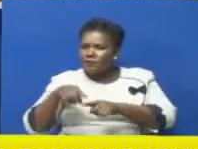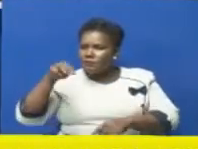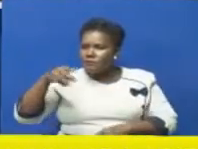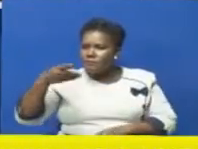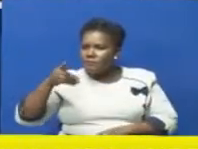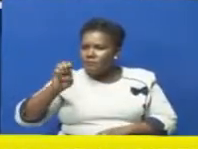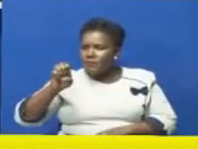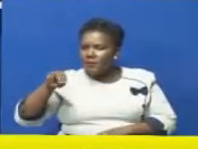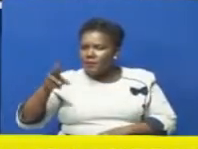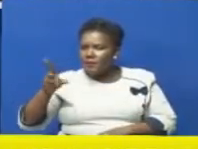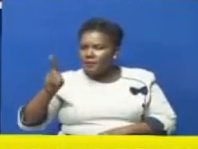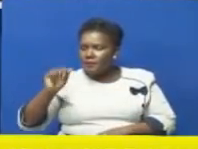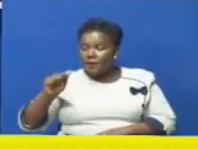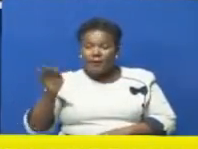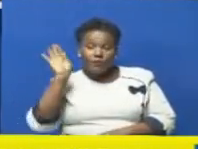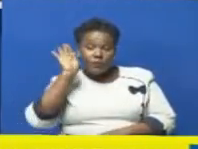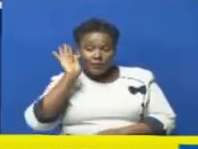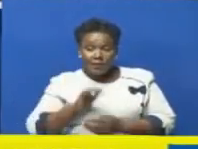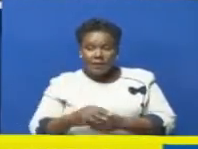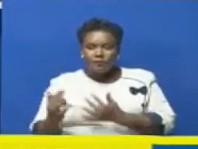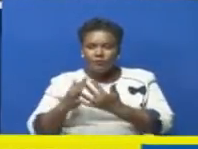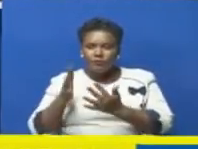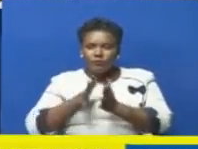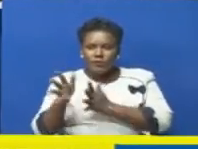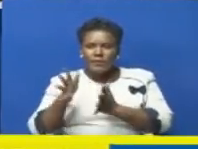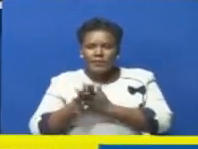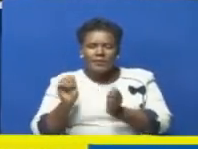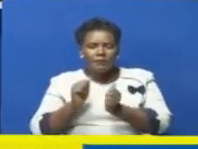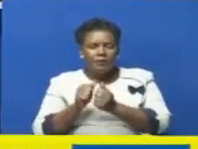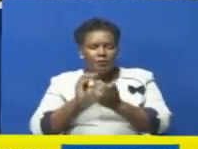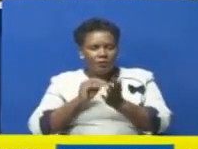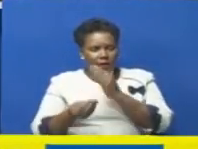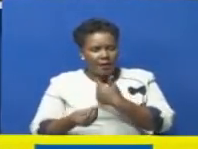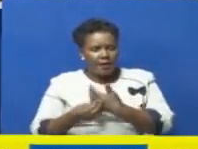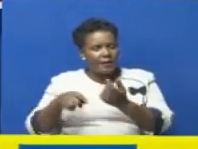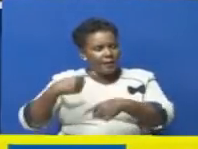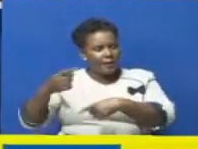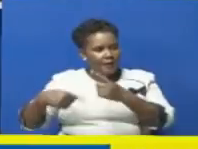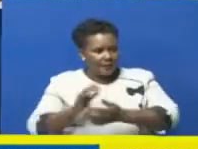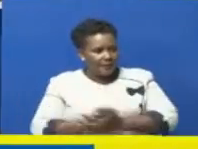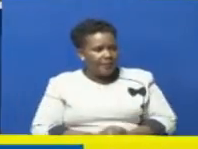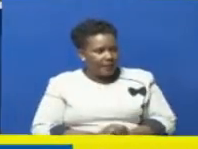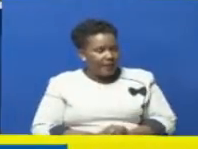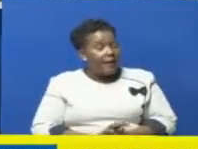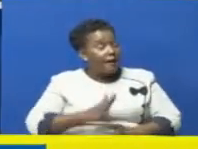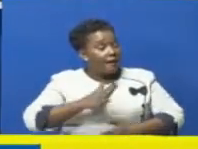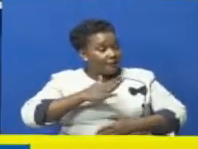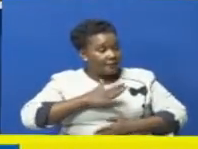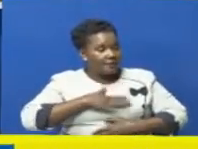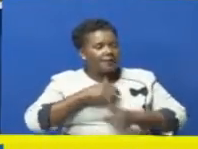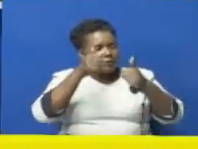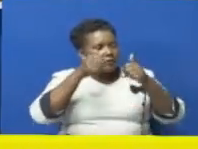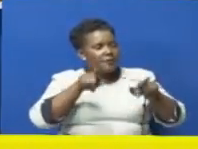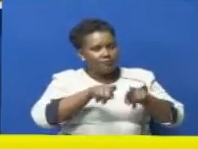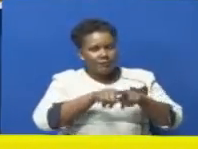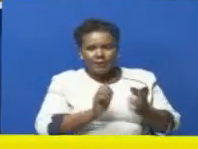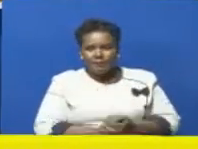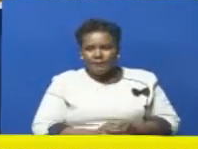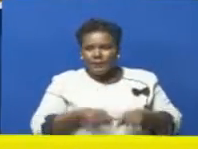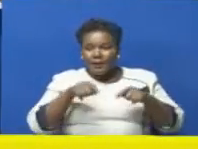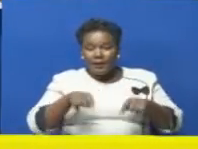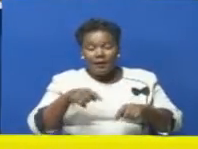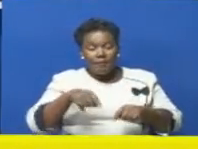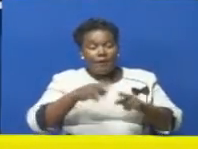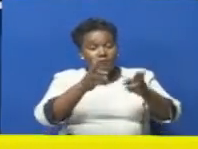karibu sana na utufahamishe nini kinaendelea kujiri huko. Studio Mikocheni Dar es Salaam. Hapa Bukoba nipo